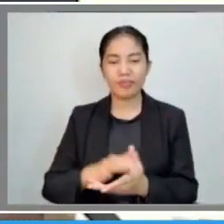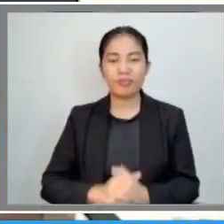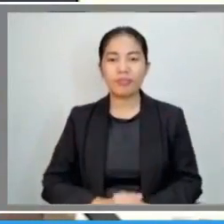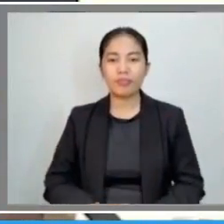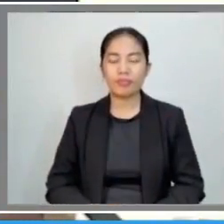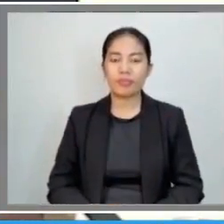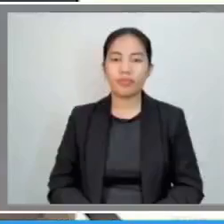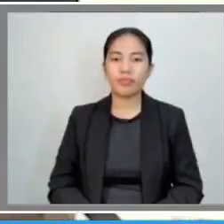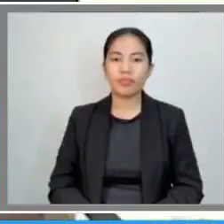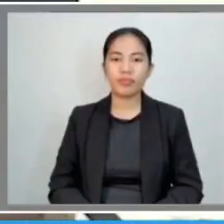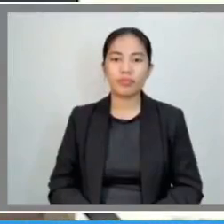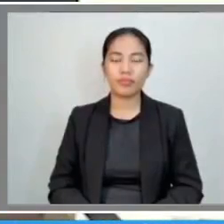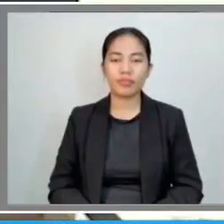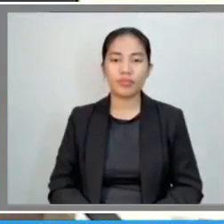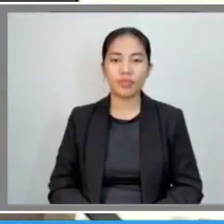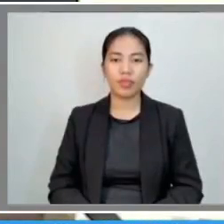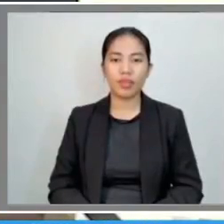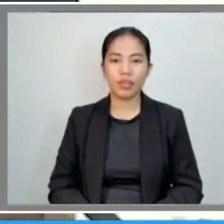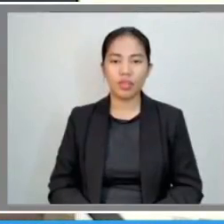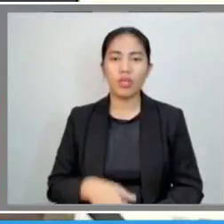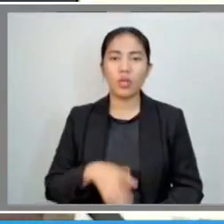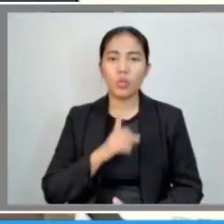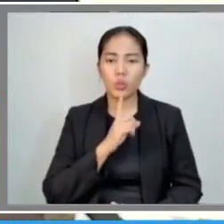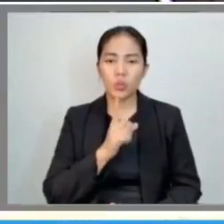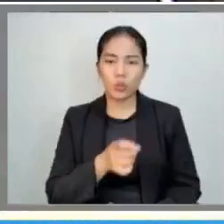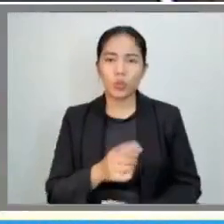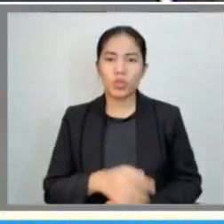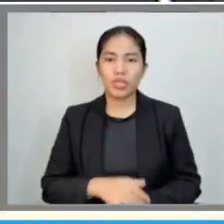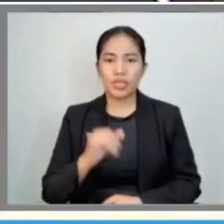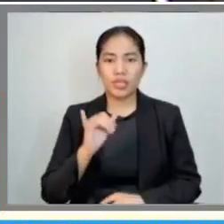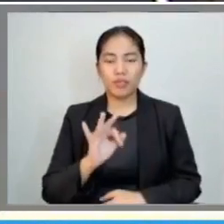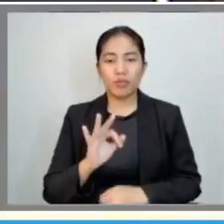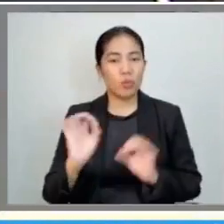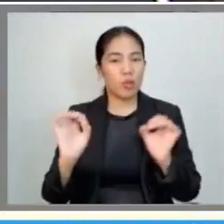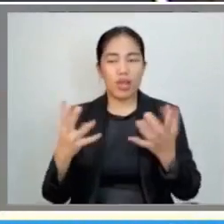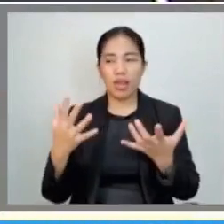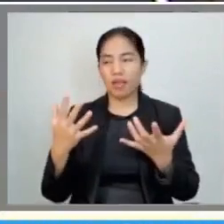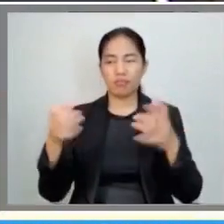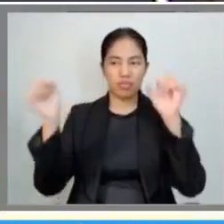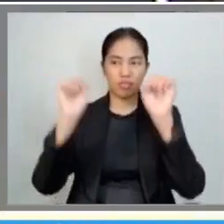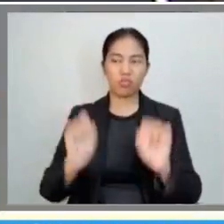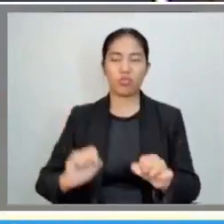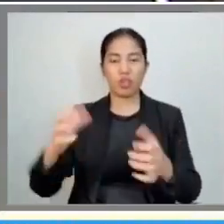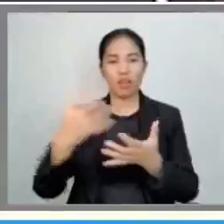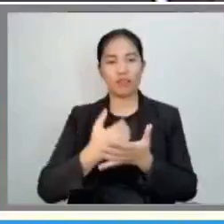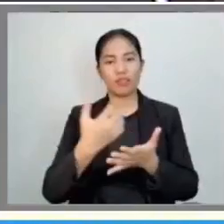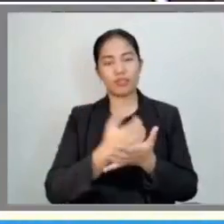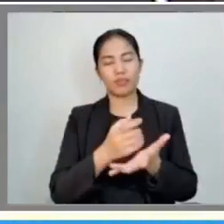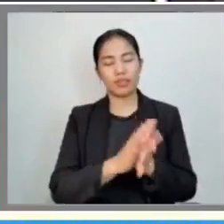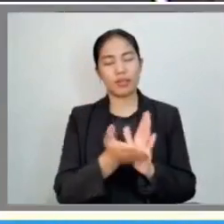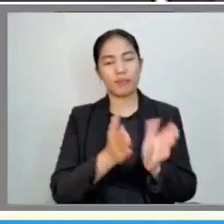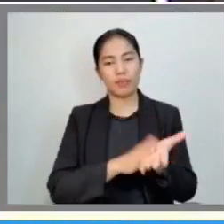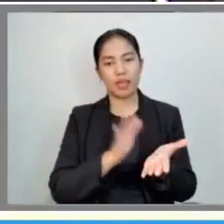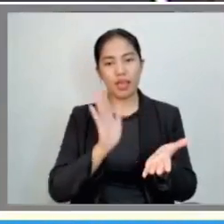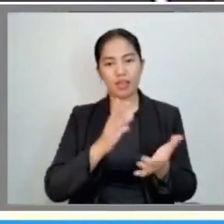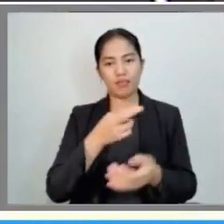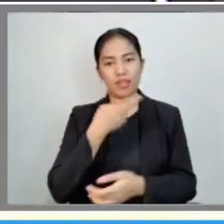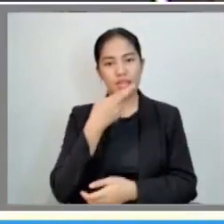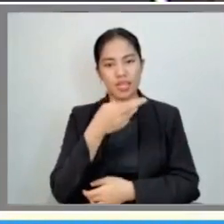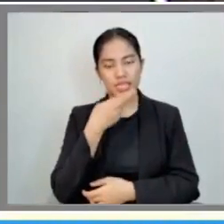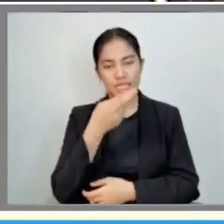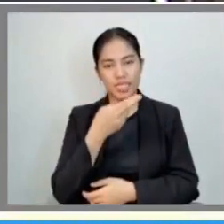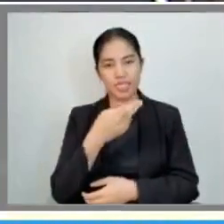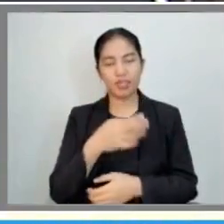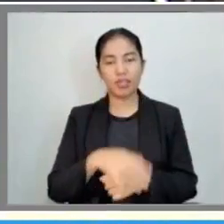Ganun lang po talaga. Pag talagang walang ano, tumataas po talaga ang bigas. Eh. Dati, pinaka-lowest price dati rito, 54. Ngayon, mayroon ng 50,